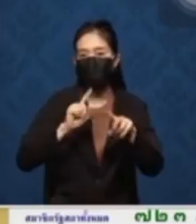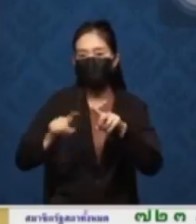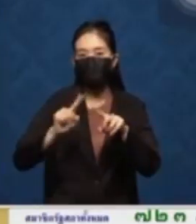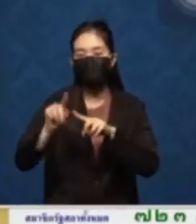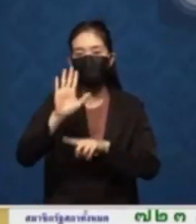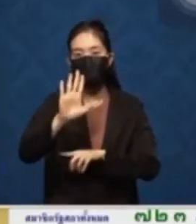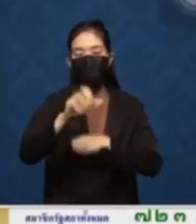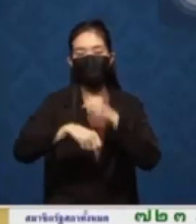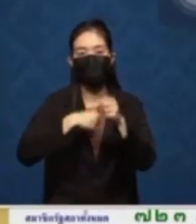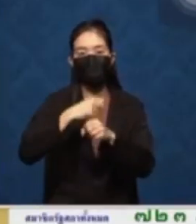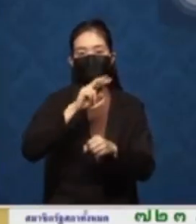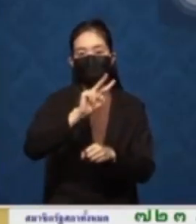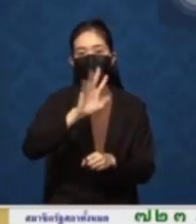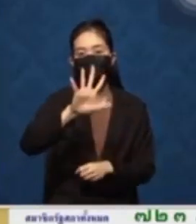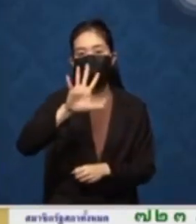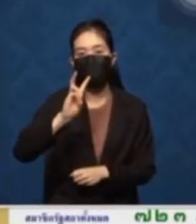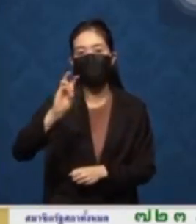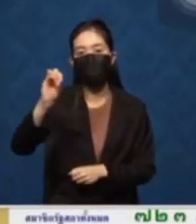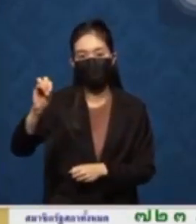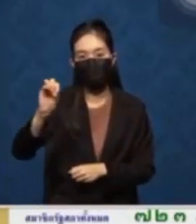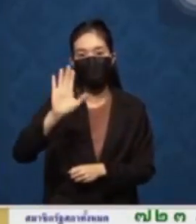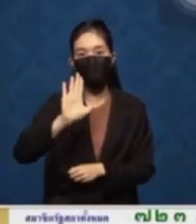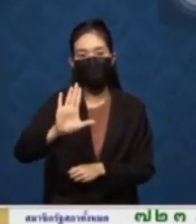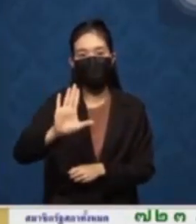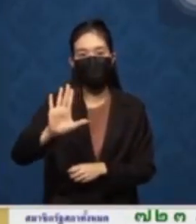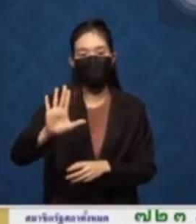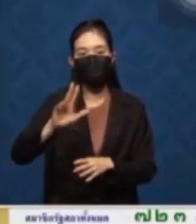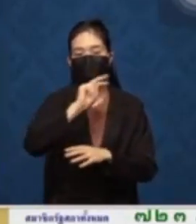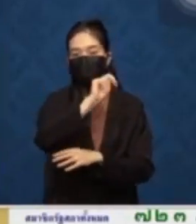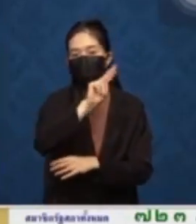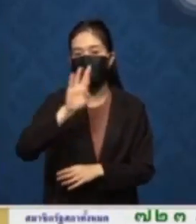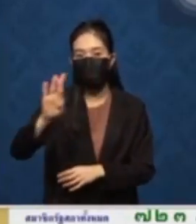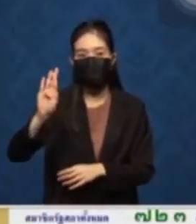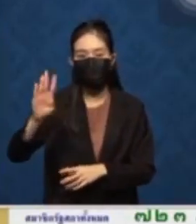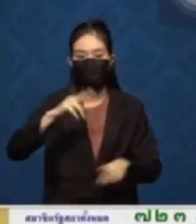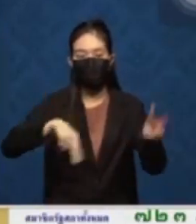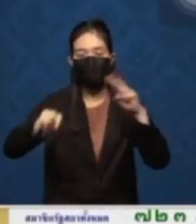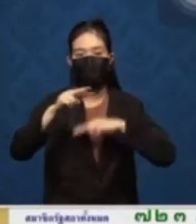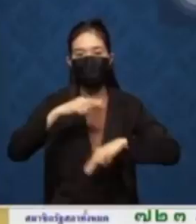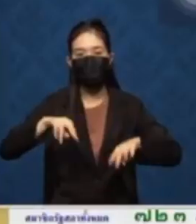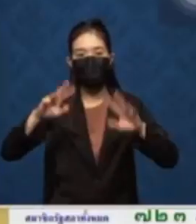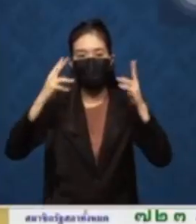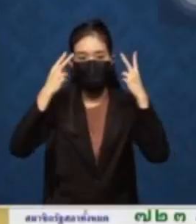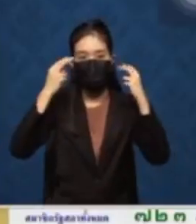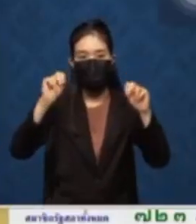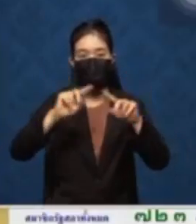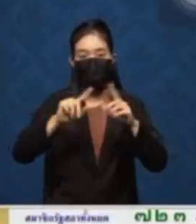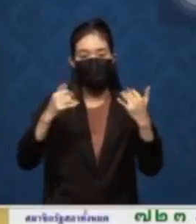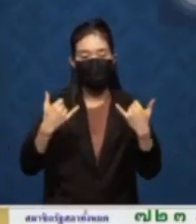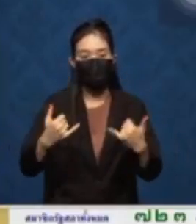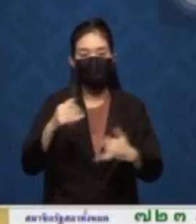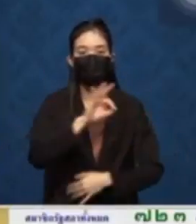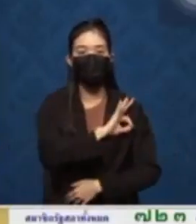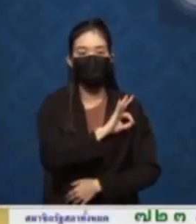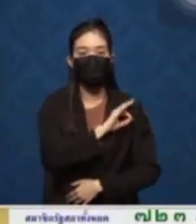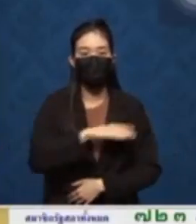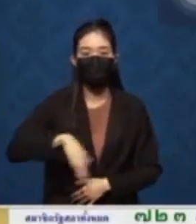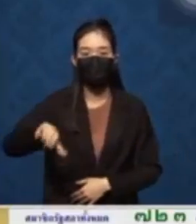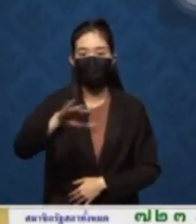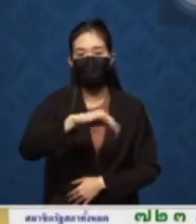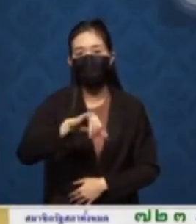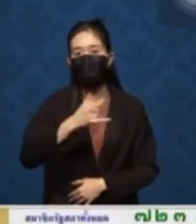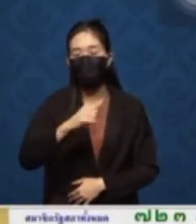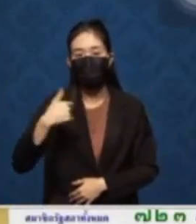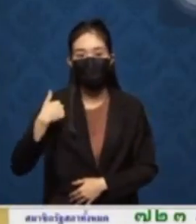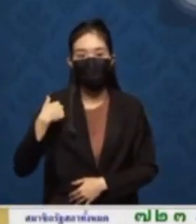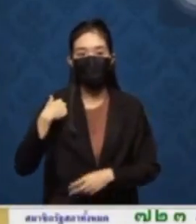ถูกใช้เป็นเครื่องมือในการสืบทอดอำนาจของระบอบประยุทธ์ผมเชื่อว่าตลอดวันนี้นะครับจะมีสมาชิกรัฐสภาบางท่านที่จะพยายามครับ ทำให้ร่างแ